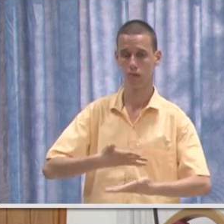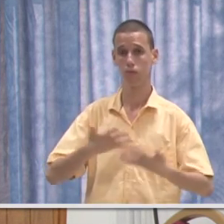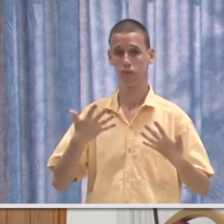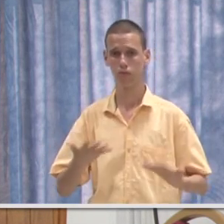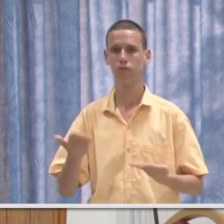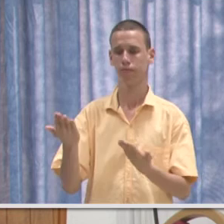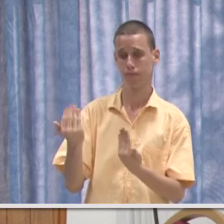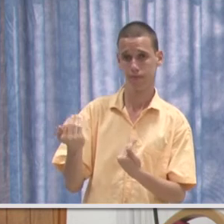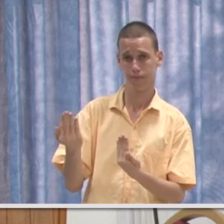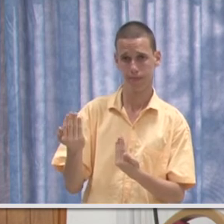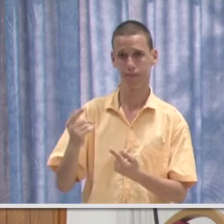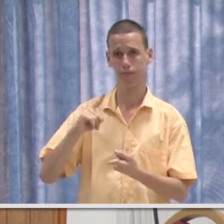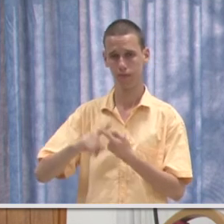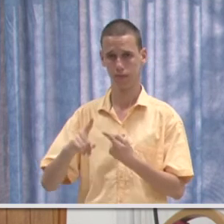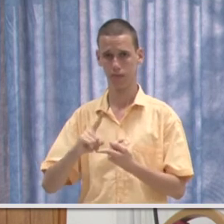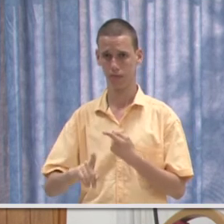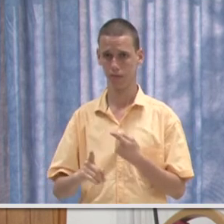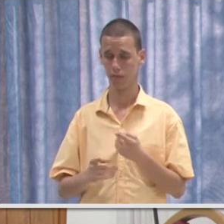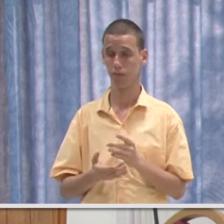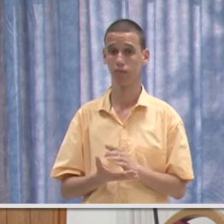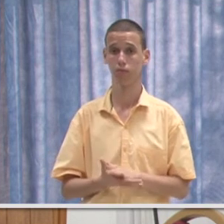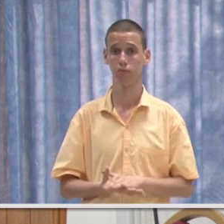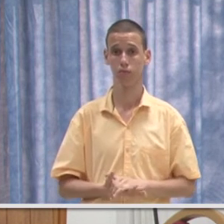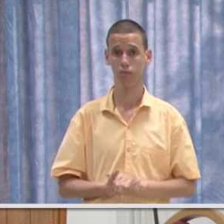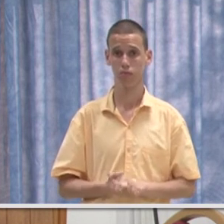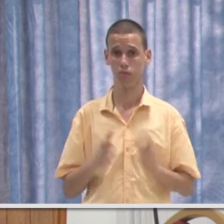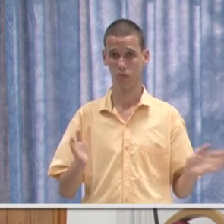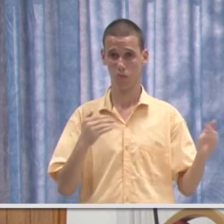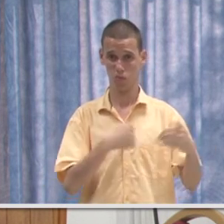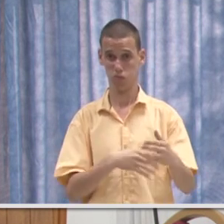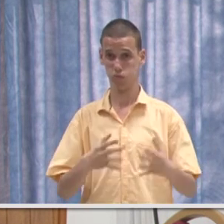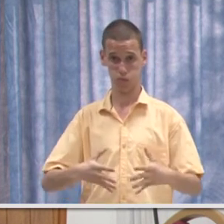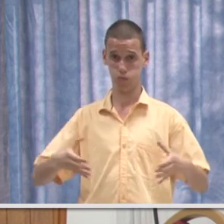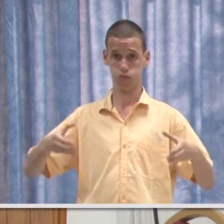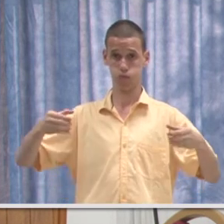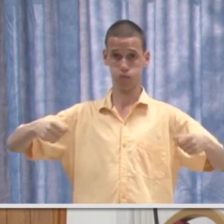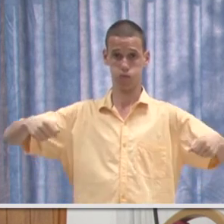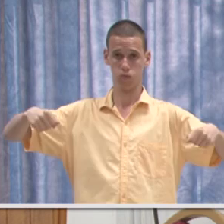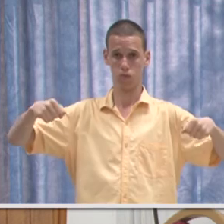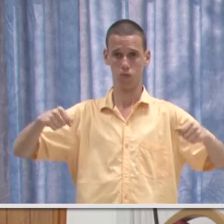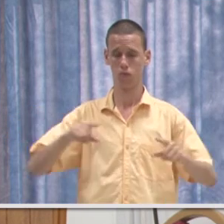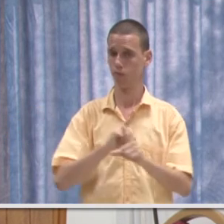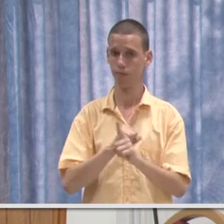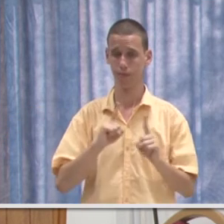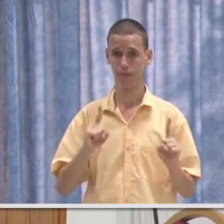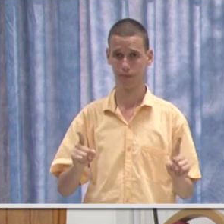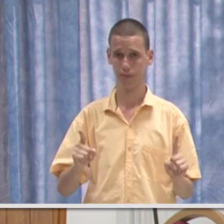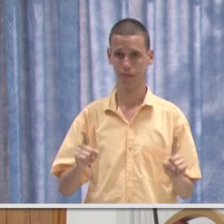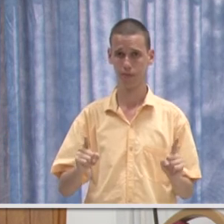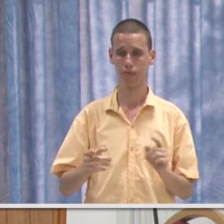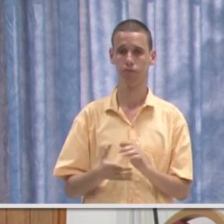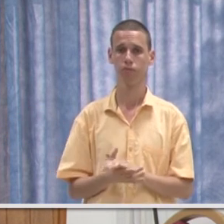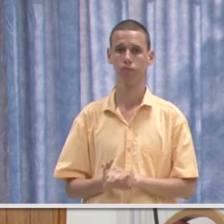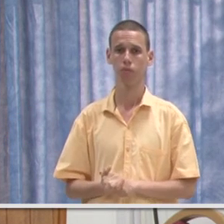nous fait sortir un message pour pas l'ordre nous ben staff avec ça ben passer ben dit mon